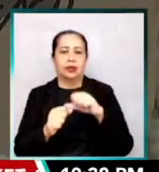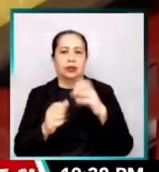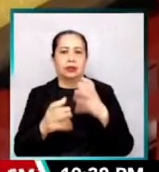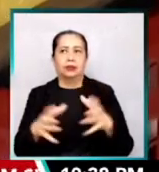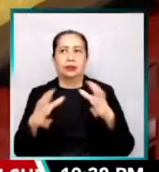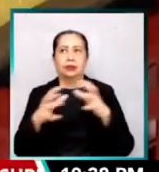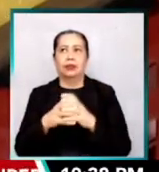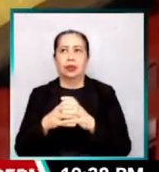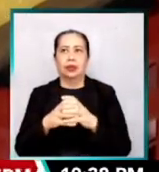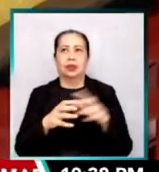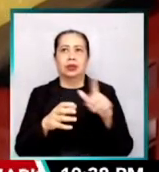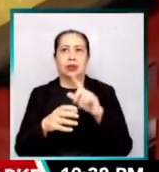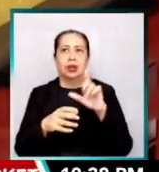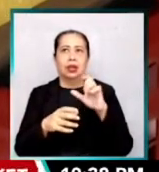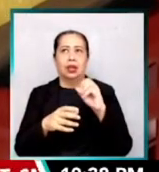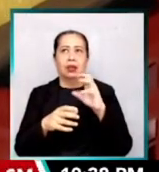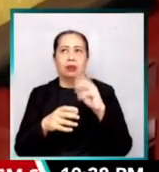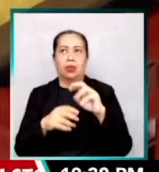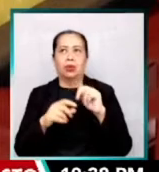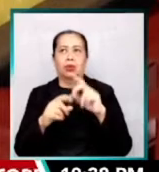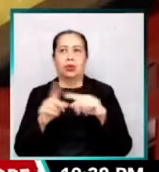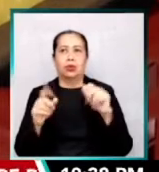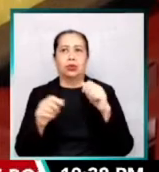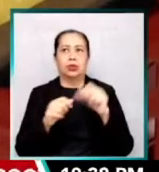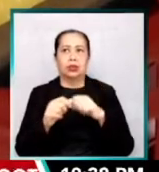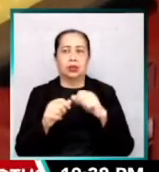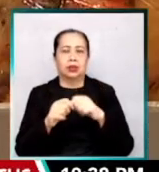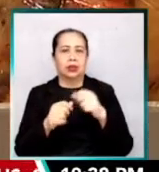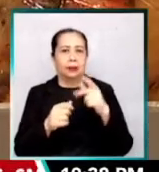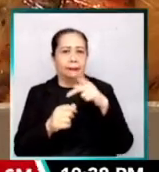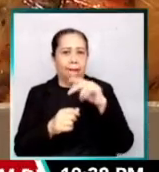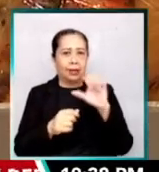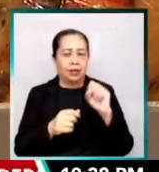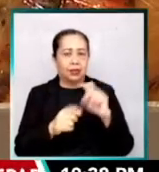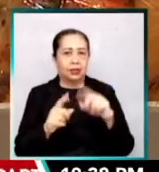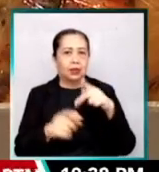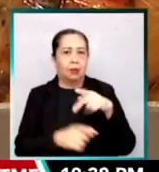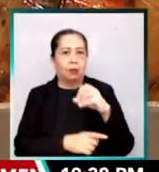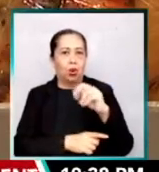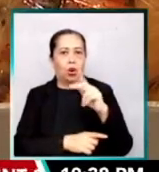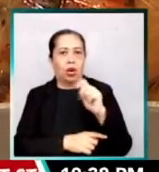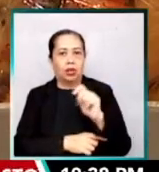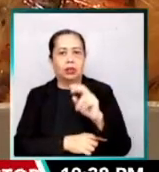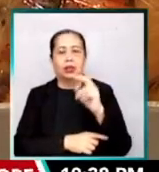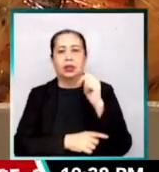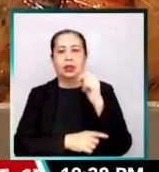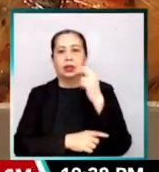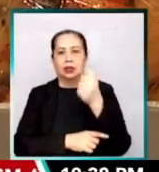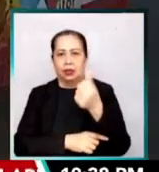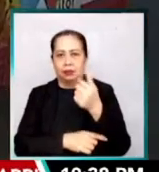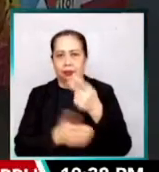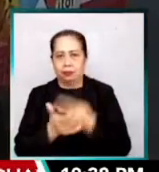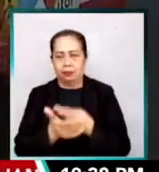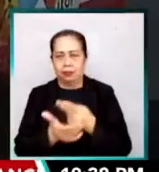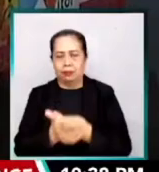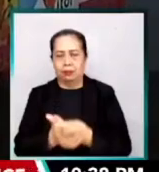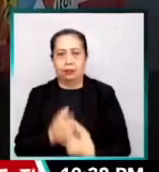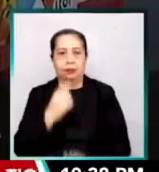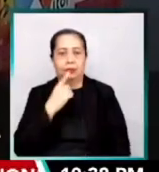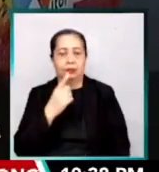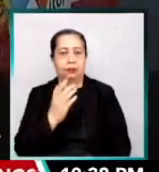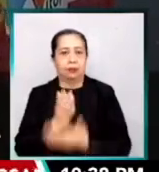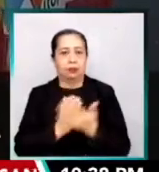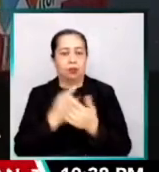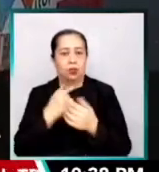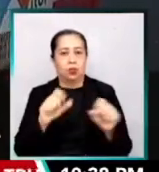Habang ang lemon naman ay 20 pesos kada piraso at ang pongkan ay 10 pesos kada piraso. Ayon sa ilang nagtitinda, hindi